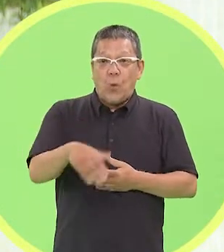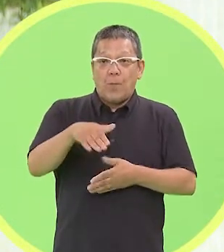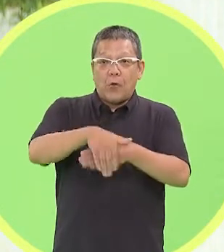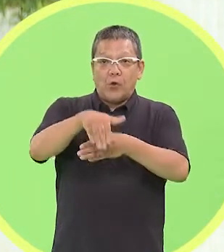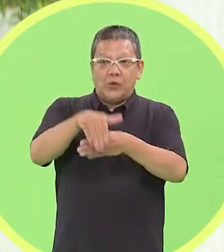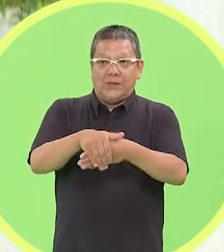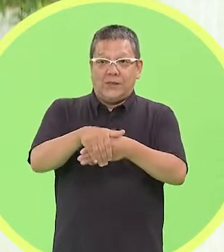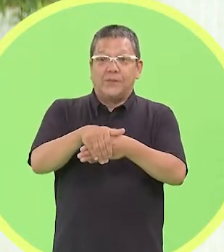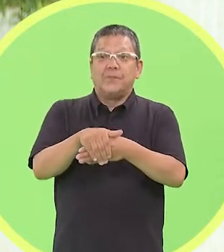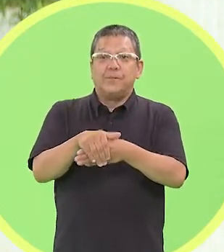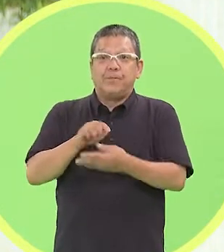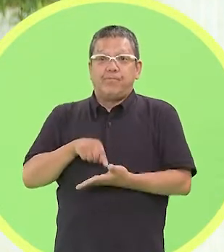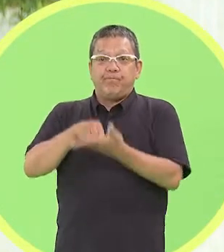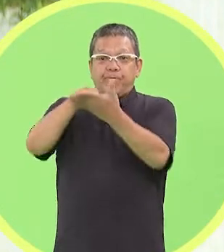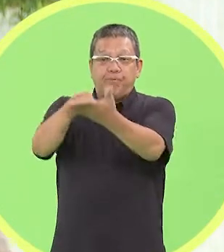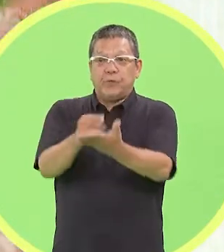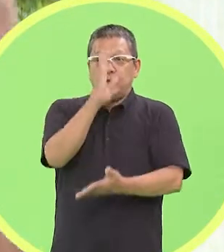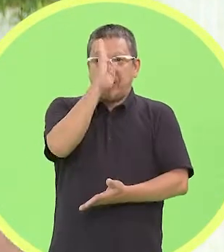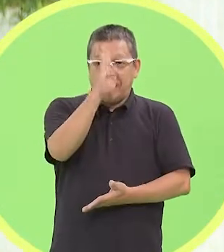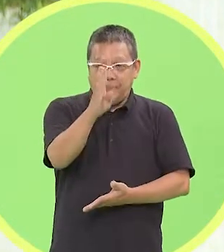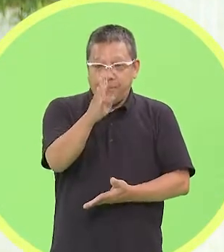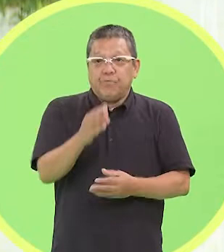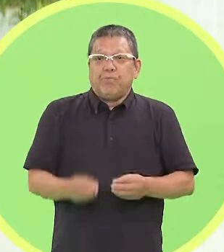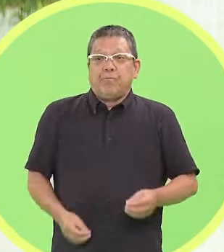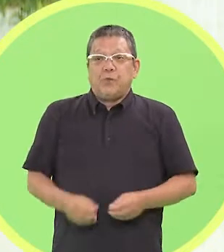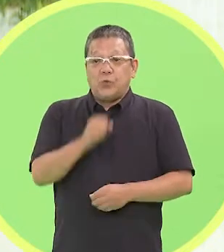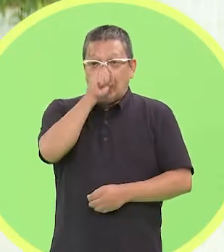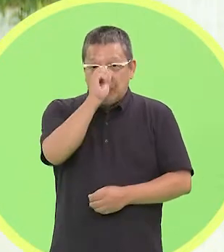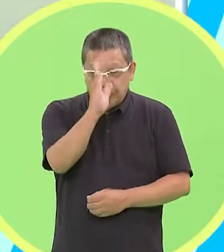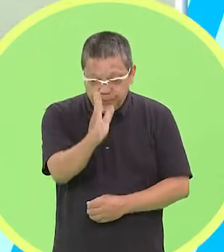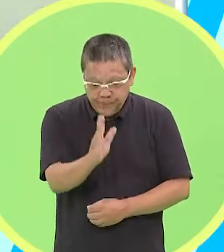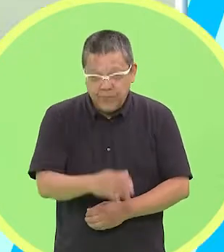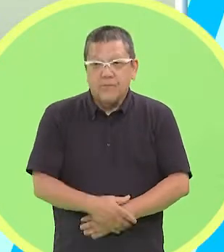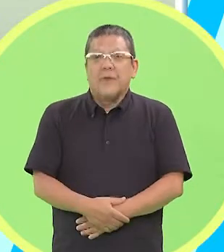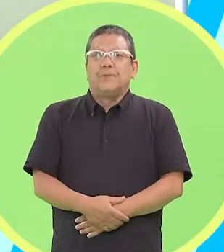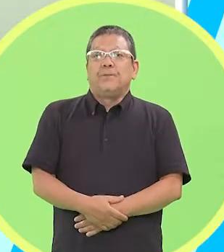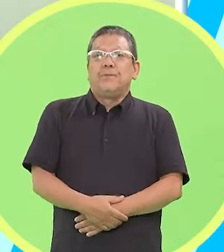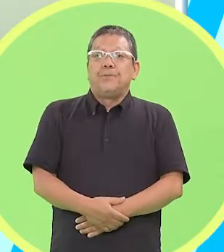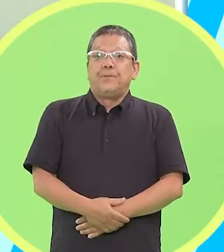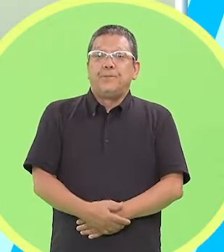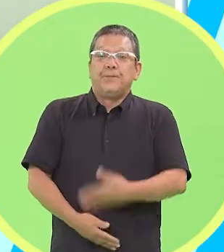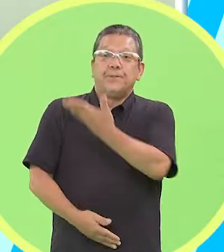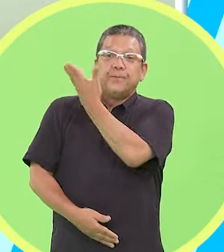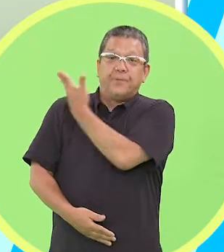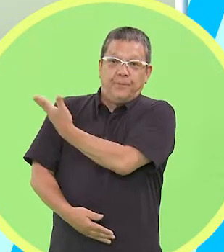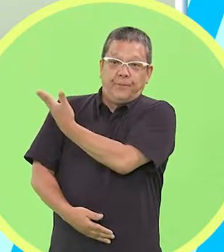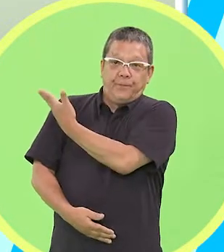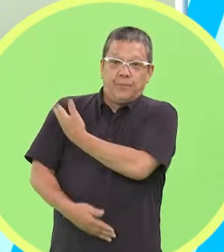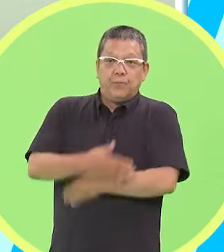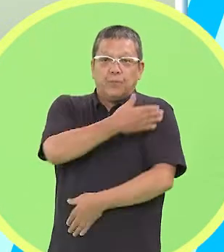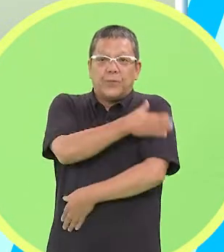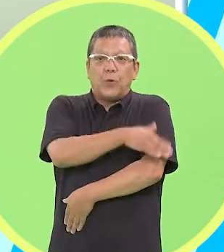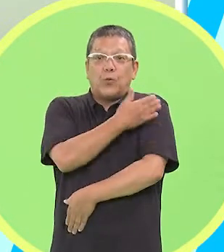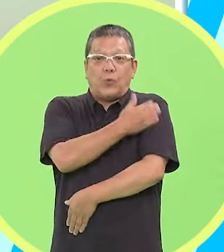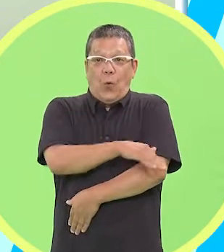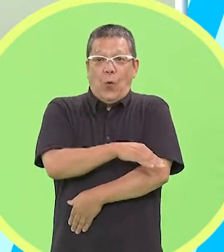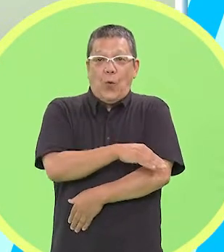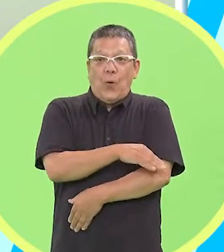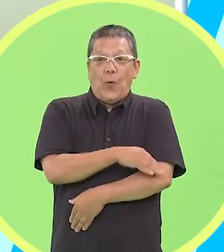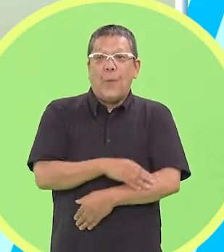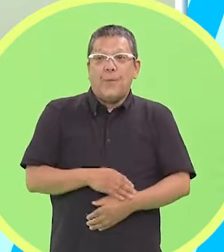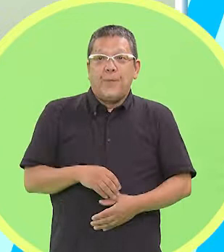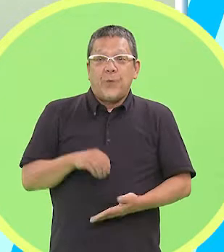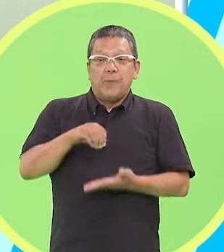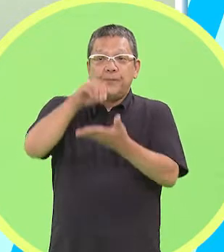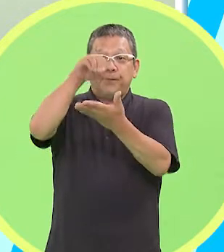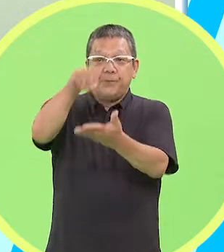。この機会にぜひご利用ください。 ザ・広島ブランド認定特産品の中から黒